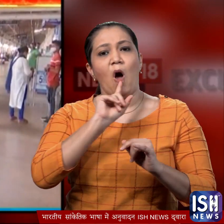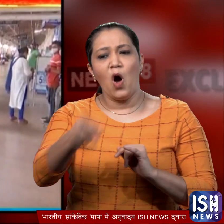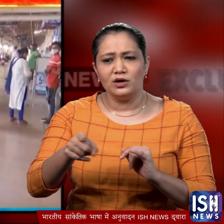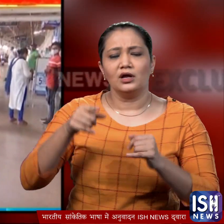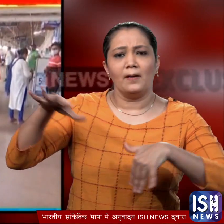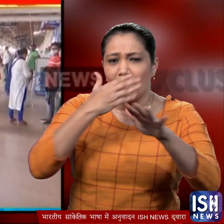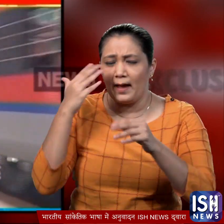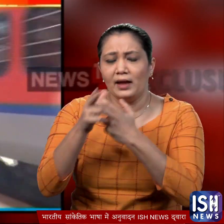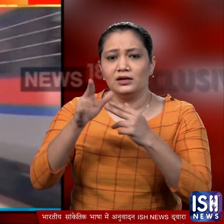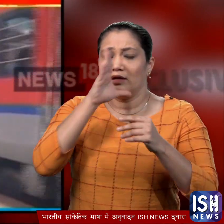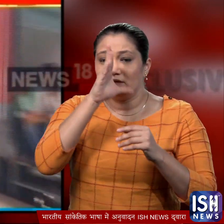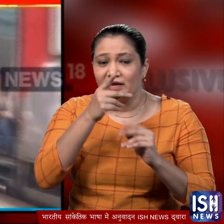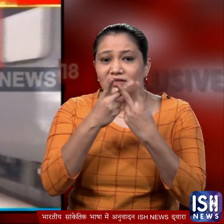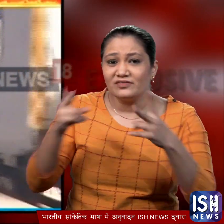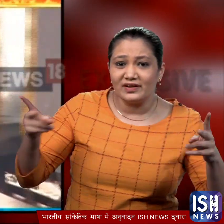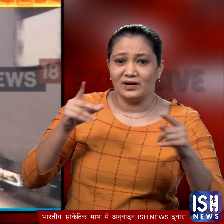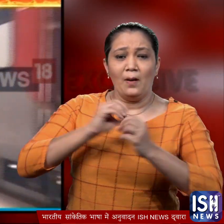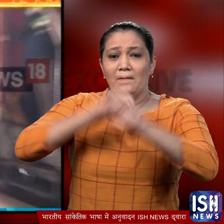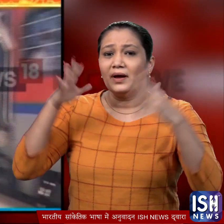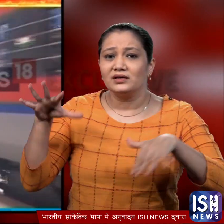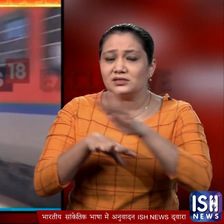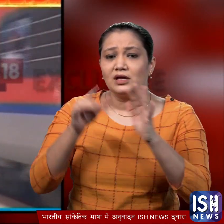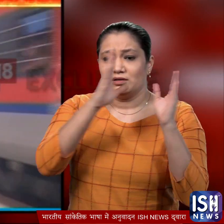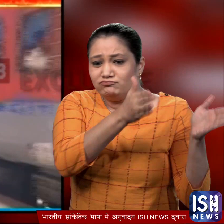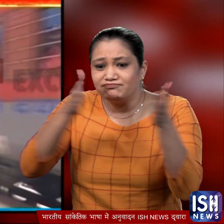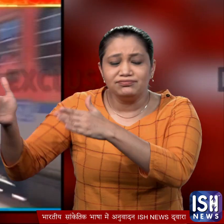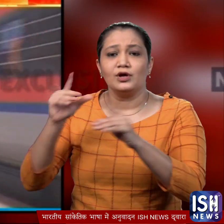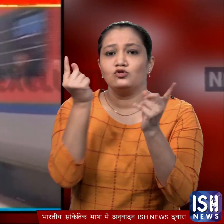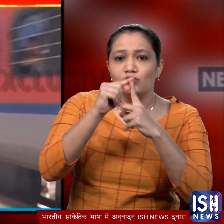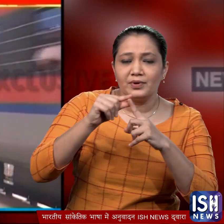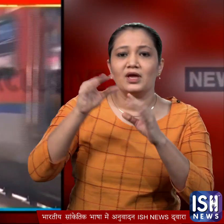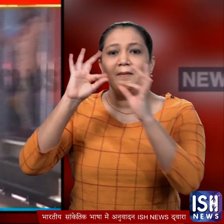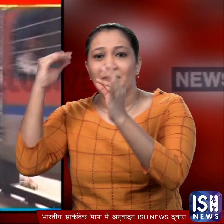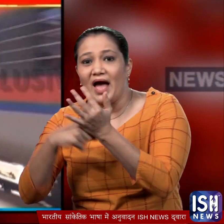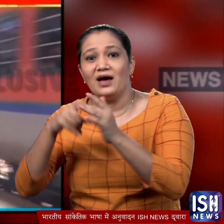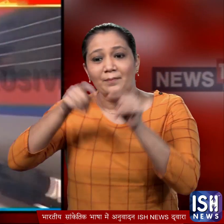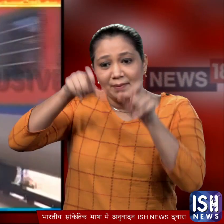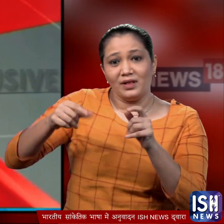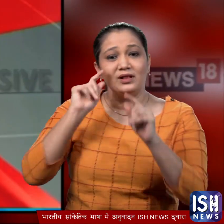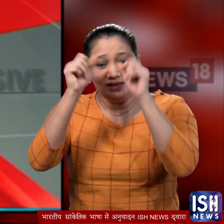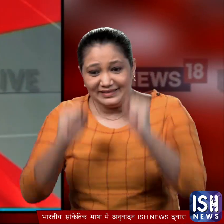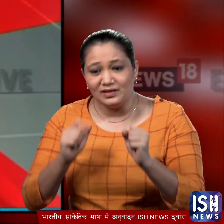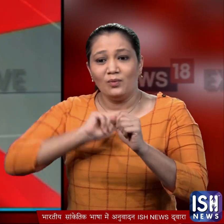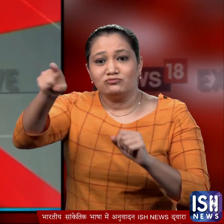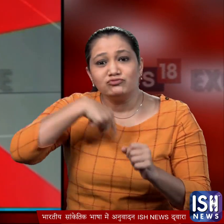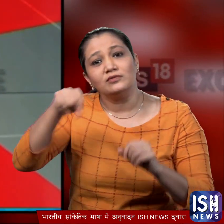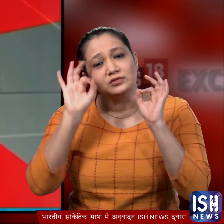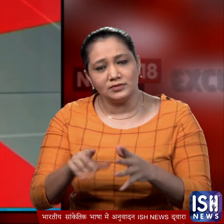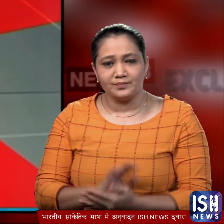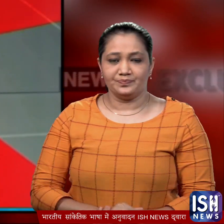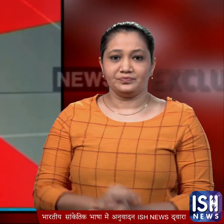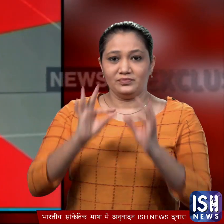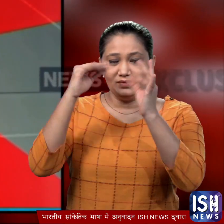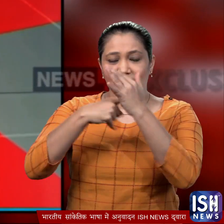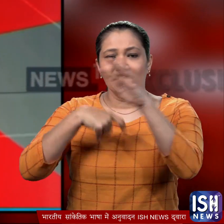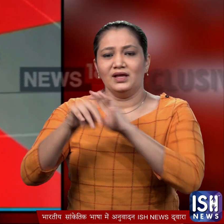आतंकियों का मकसद ट्रेनों के उन डिब्बों को निशाना बनाना है जिनमें बिहार और यूपी के कामगार सफर करते हैं। सौभाग्य की बात है कि बिहार के